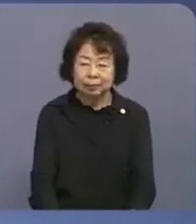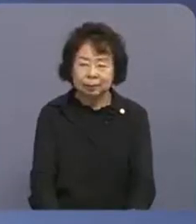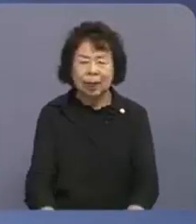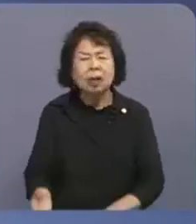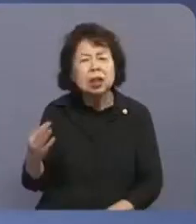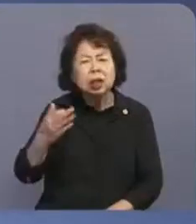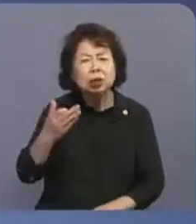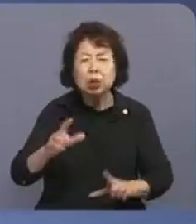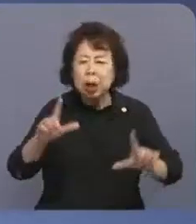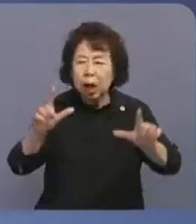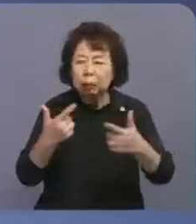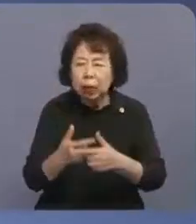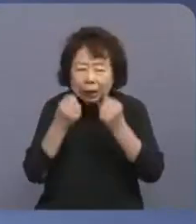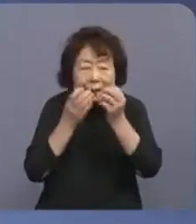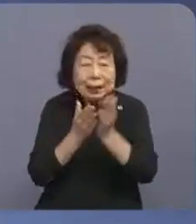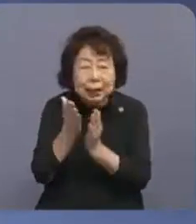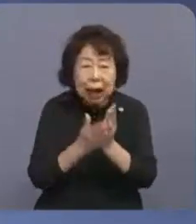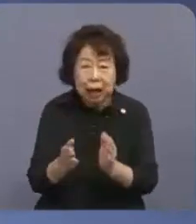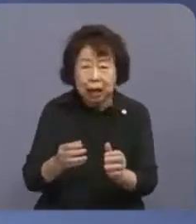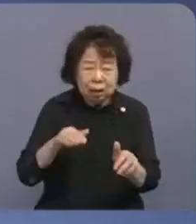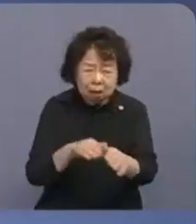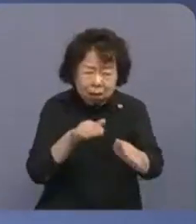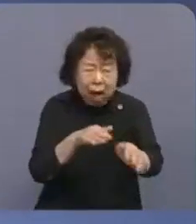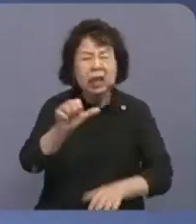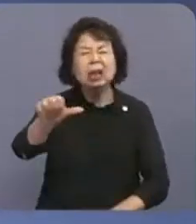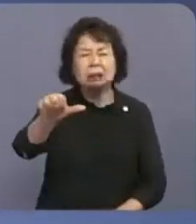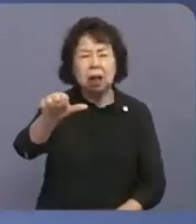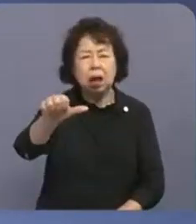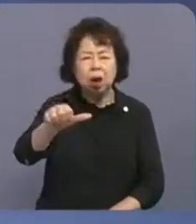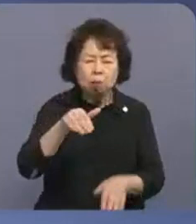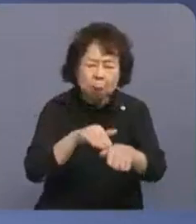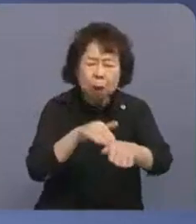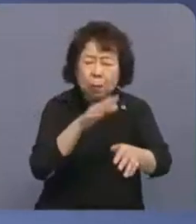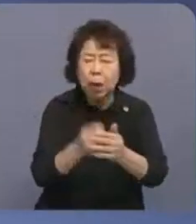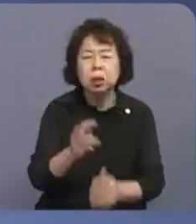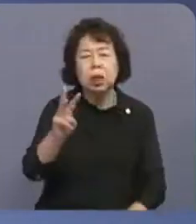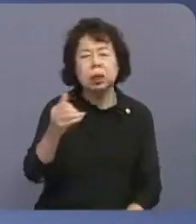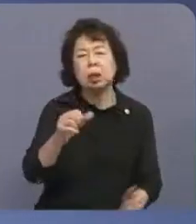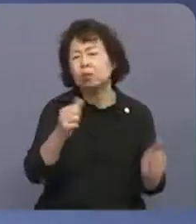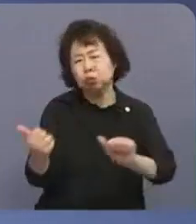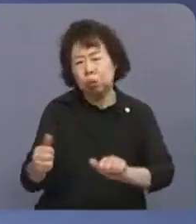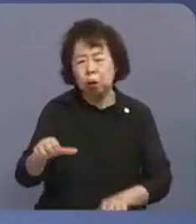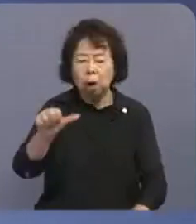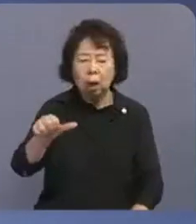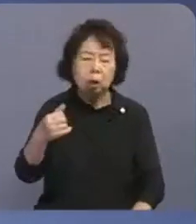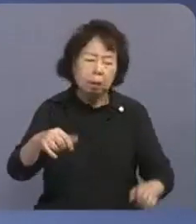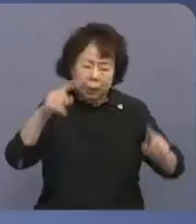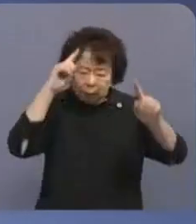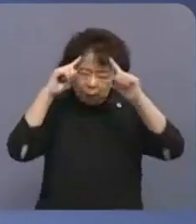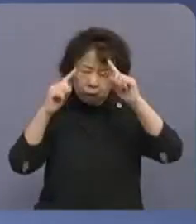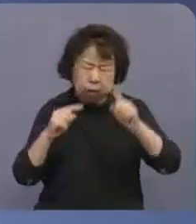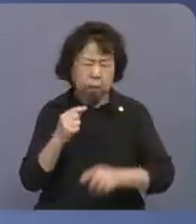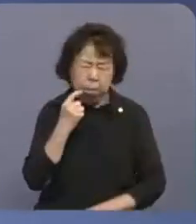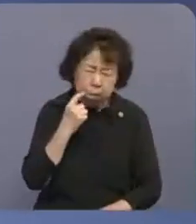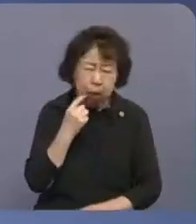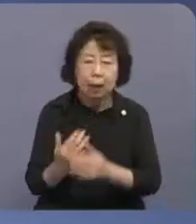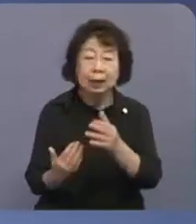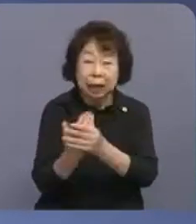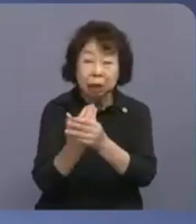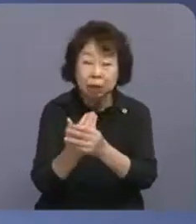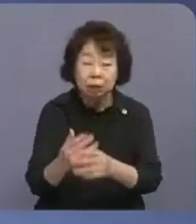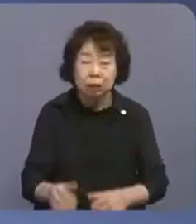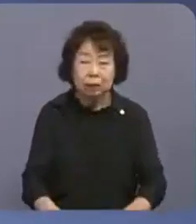지난 19일 부산 신항 인근 도로에서 차량 5대가 충돌해 3명이 숨지고 5명이 다치는 사고가